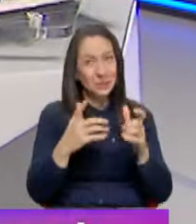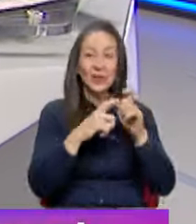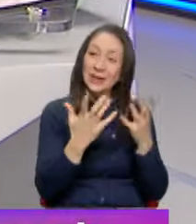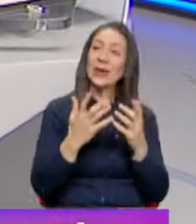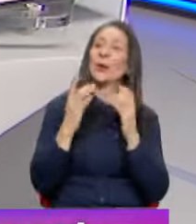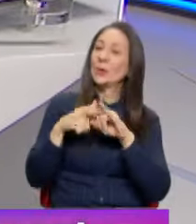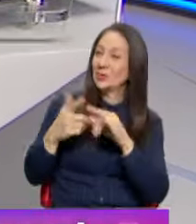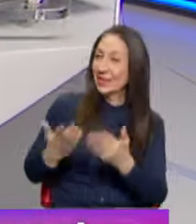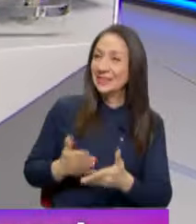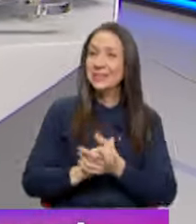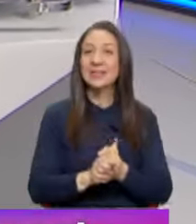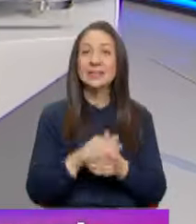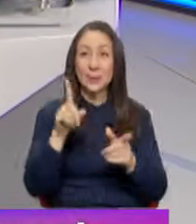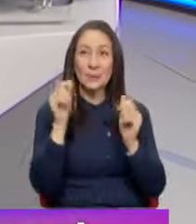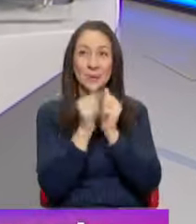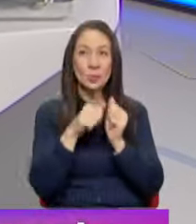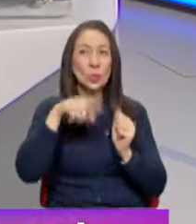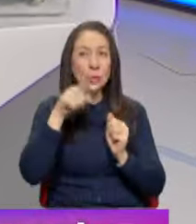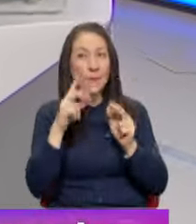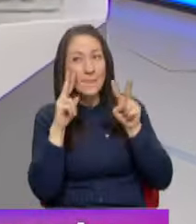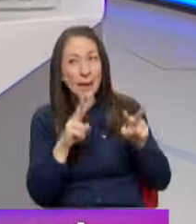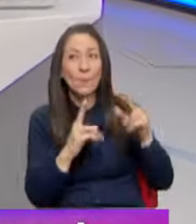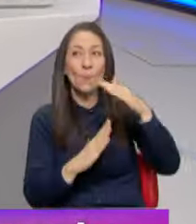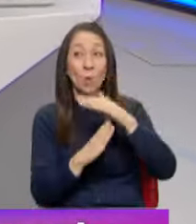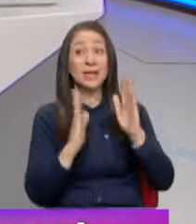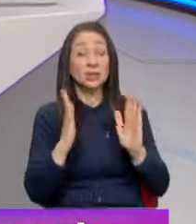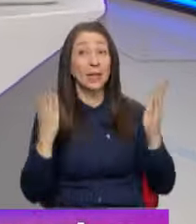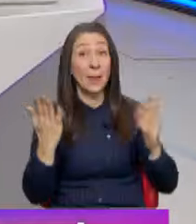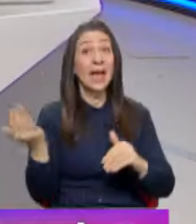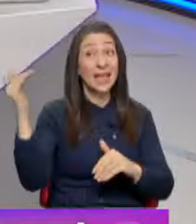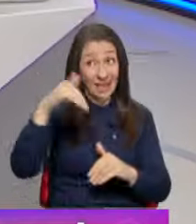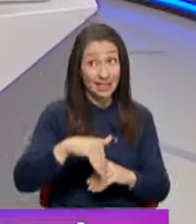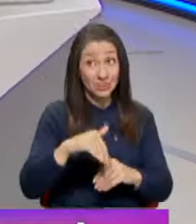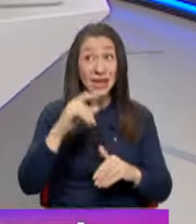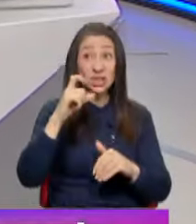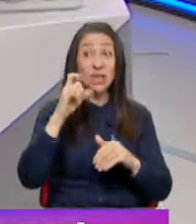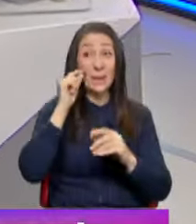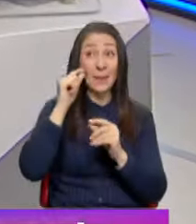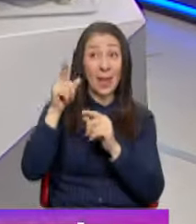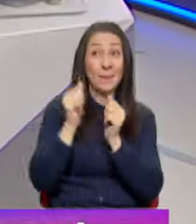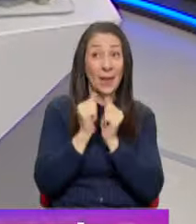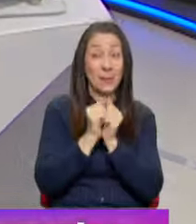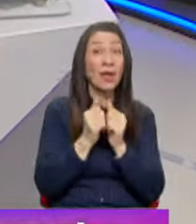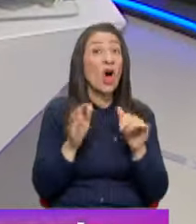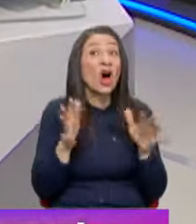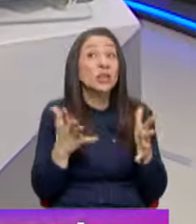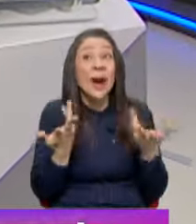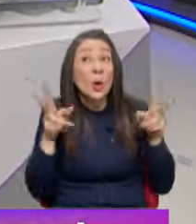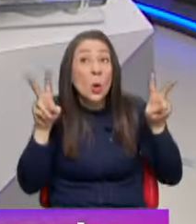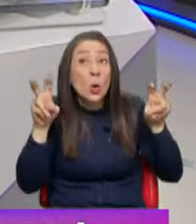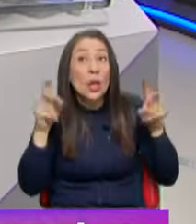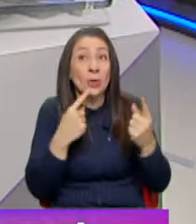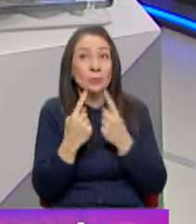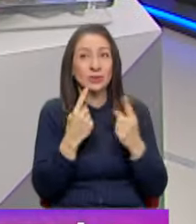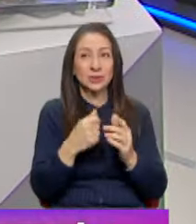geldiniz E şimdi birlikte bir gündeme bakalım molaya gideceğiz ama döndüğümüzde Cemal enginyurt ile Acaba hangi konuları